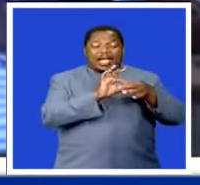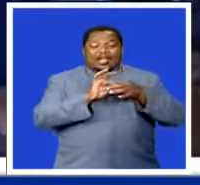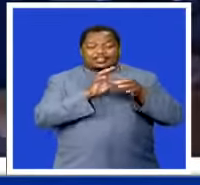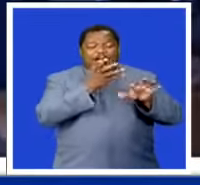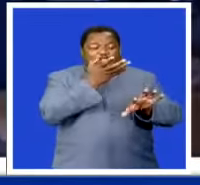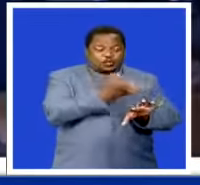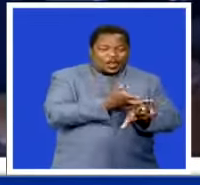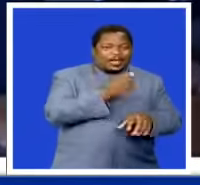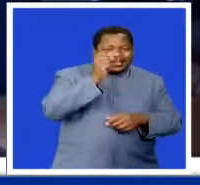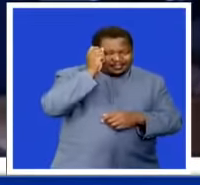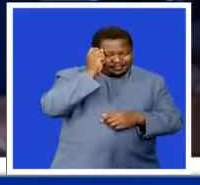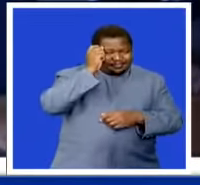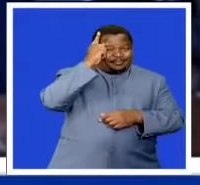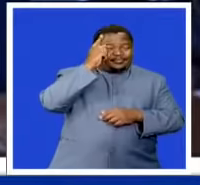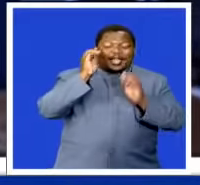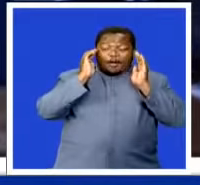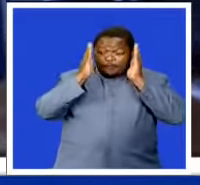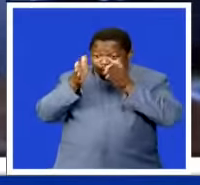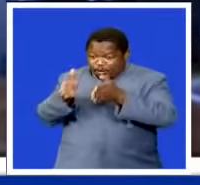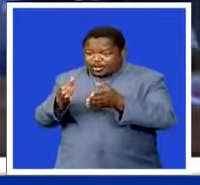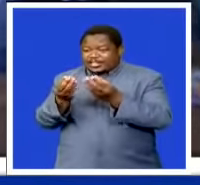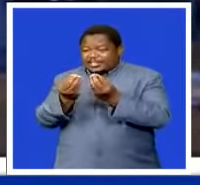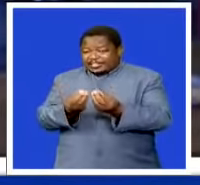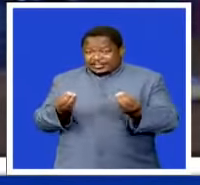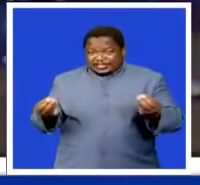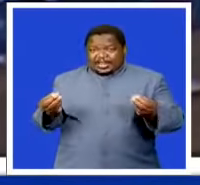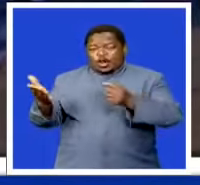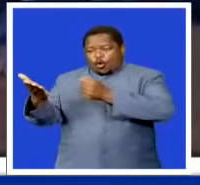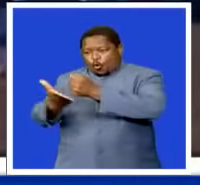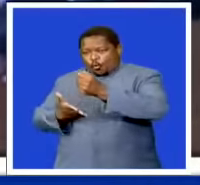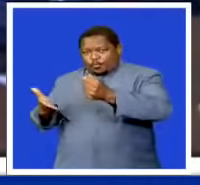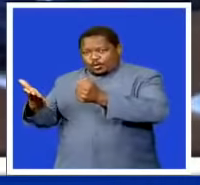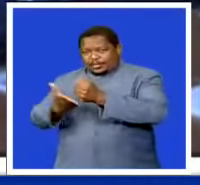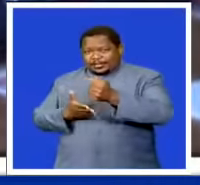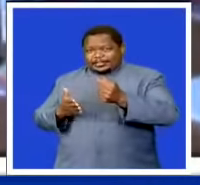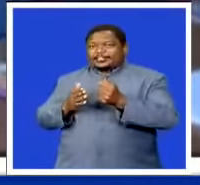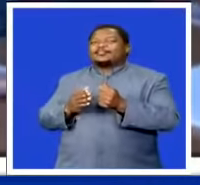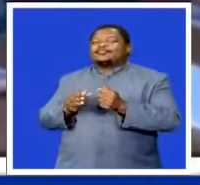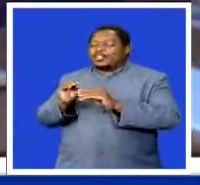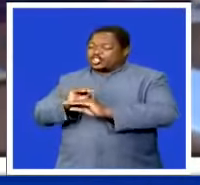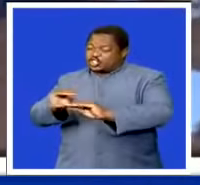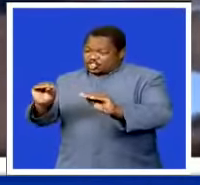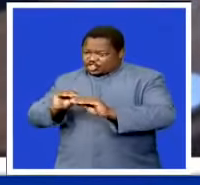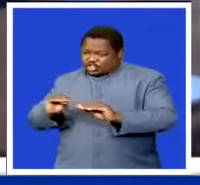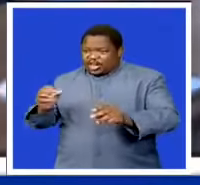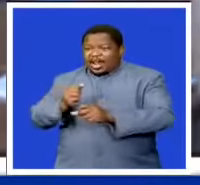nebantwana ngetindzaba tekutiphatha nekuhlukubeteka emimangweni ngenxa